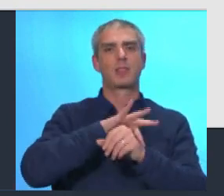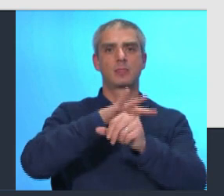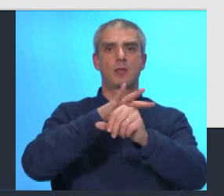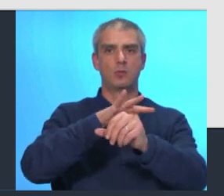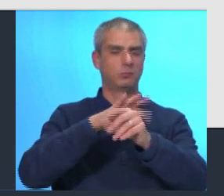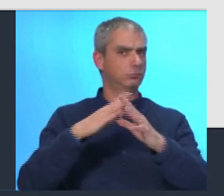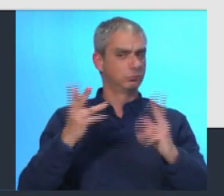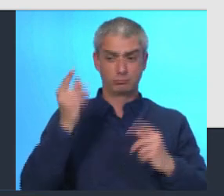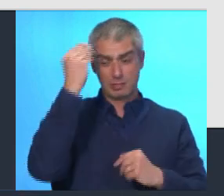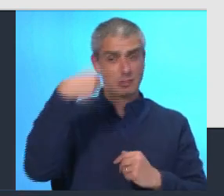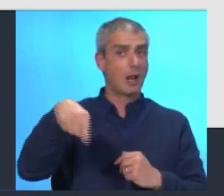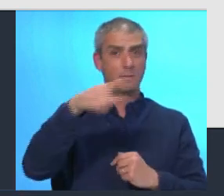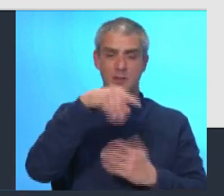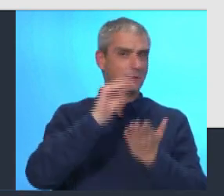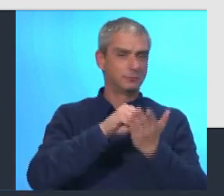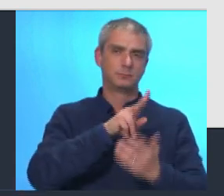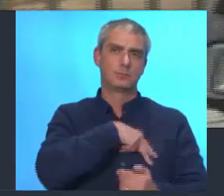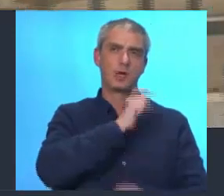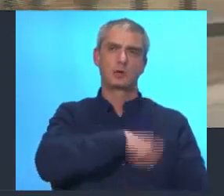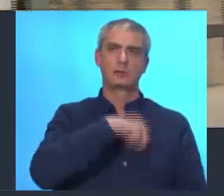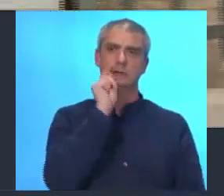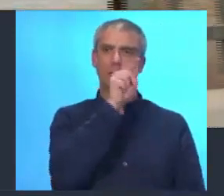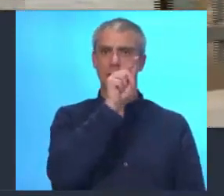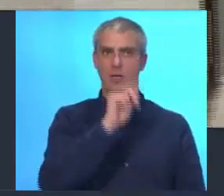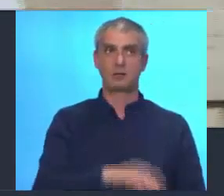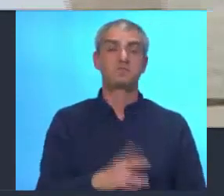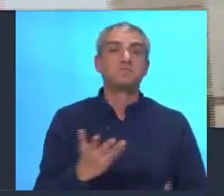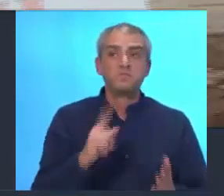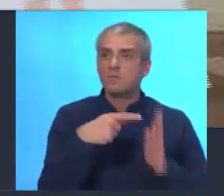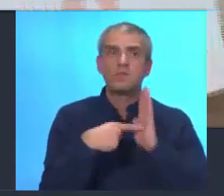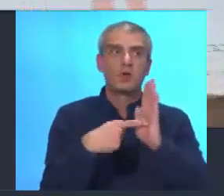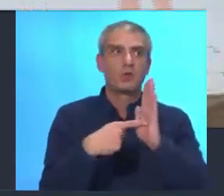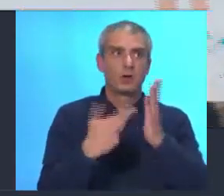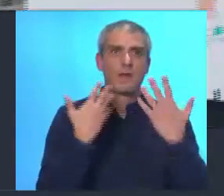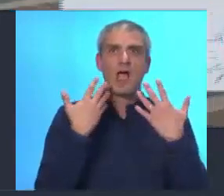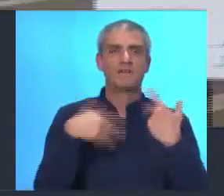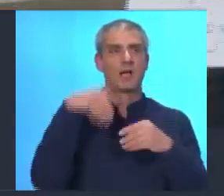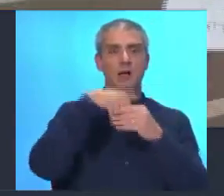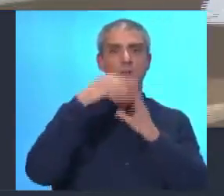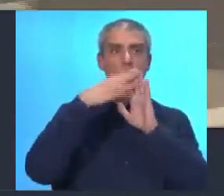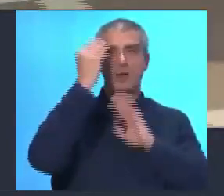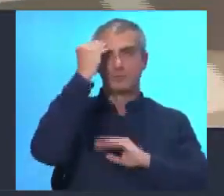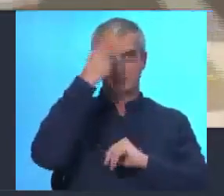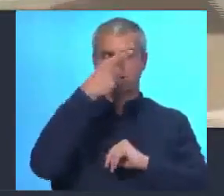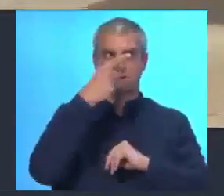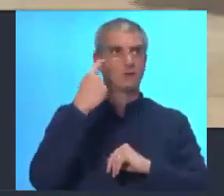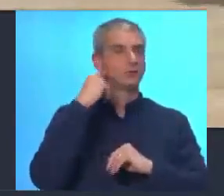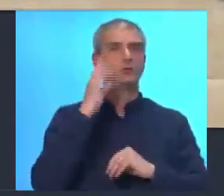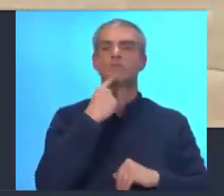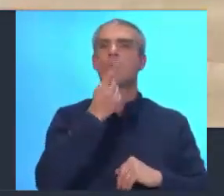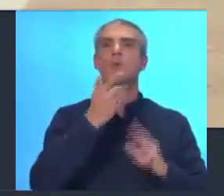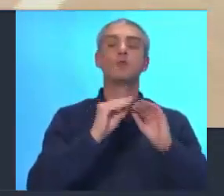רישום התלמידים ובאחריות הרשות המקומית. אולי דוגמה להלך הרוח בבית הספר, שימעו מה אומרת